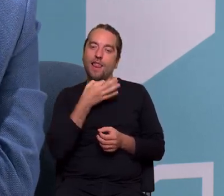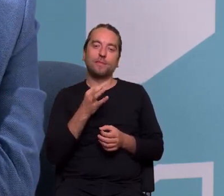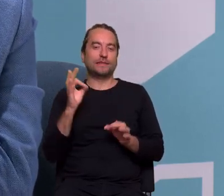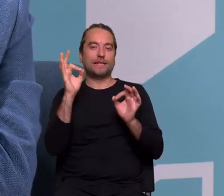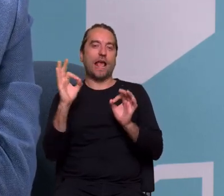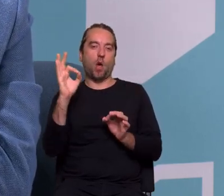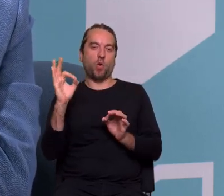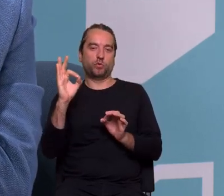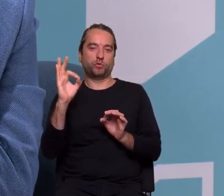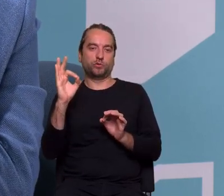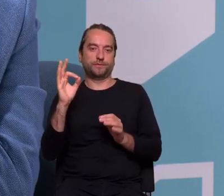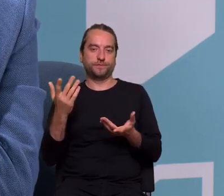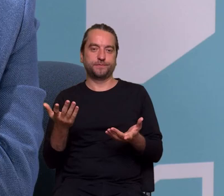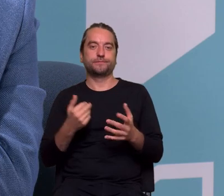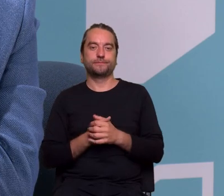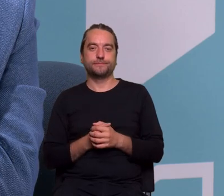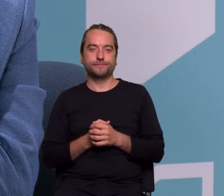wszystko. Ale